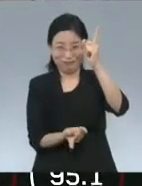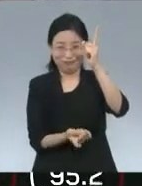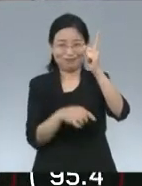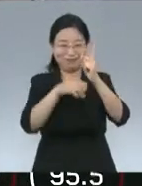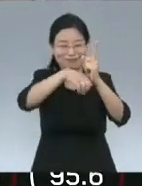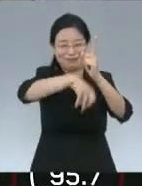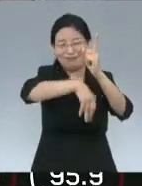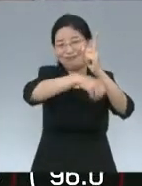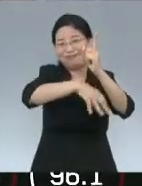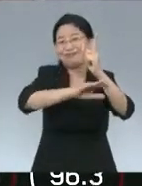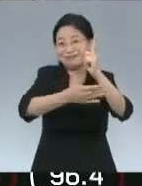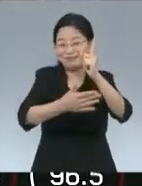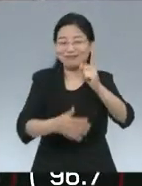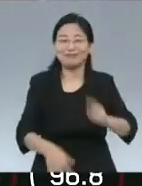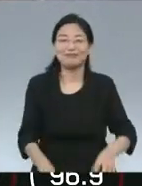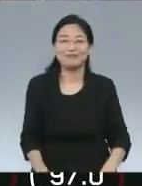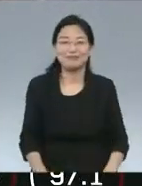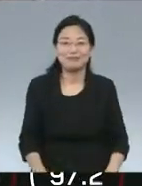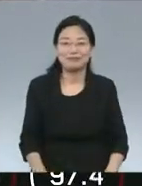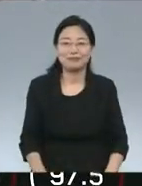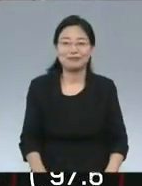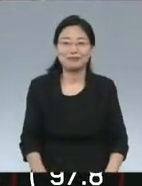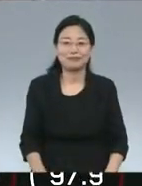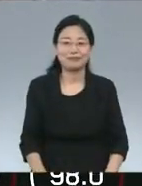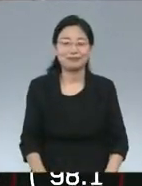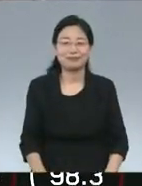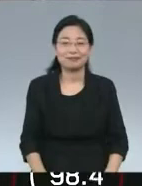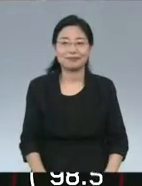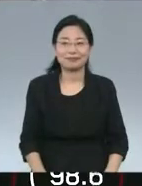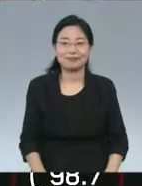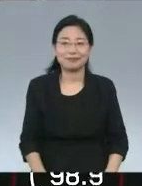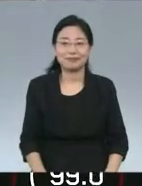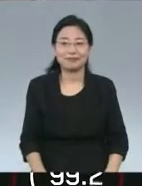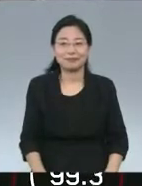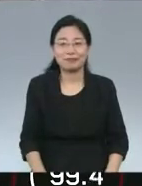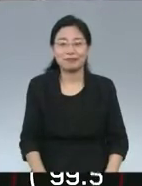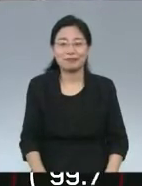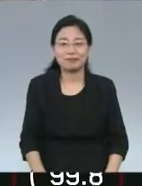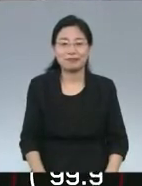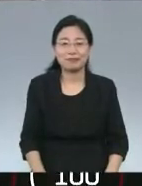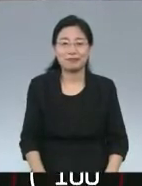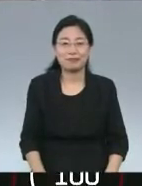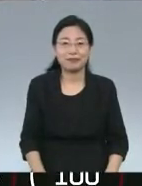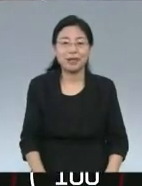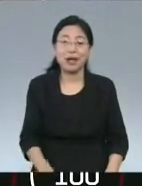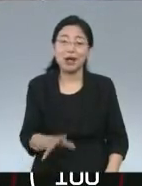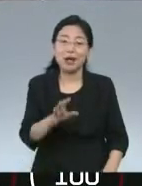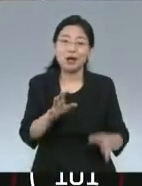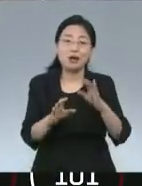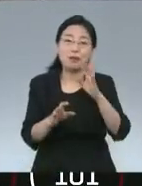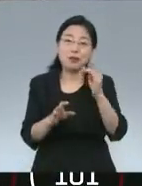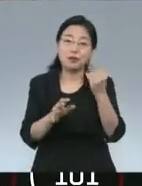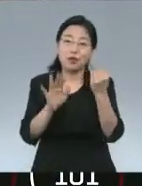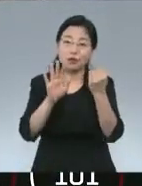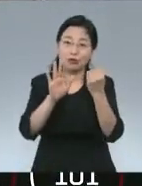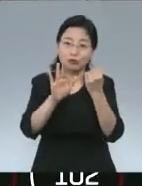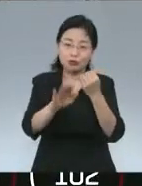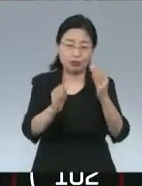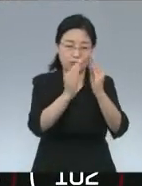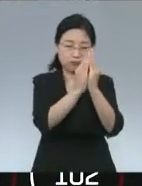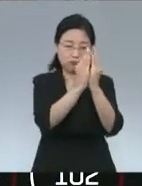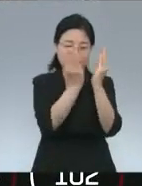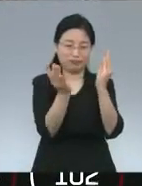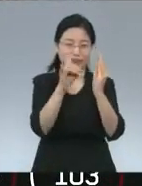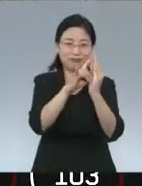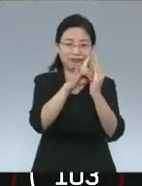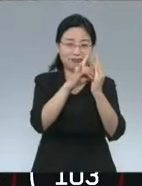das Weltrauminternet wird erstmals ein Test des Weltrauminternets zur Erkundung des entfernten Weltraums durchgeführt.